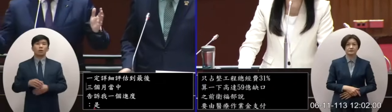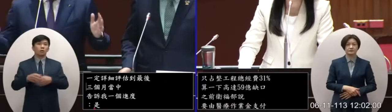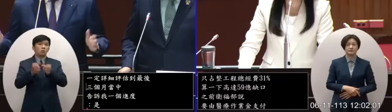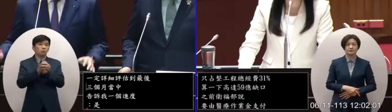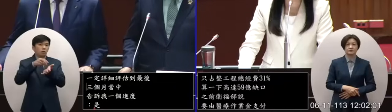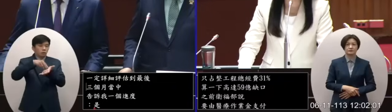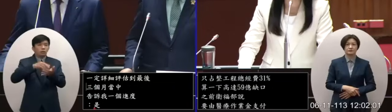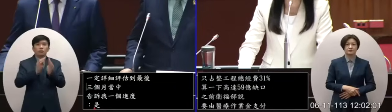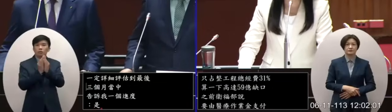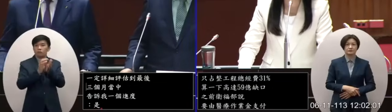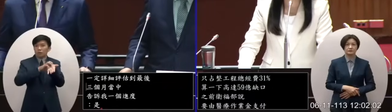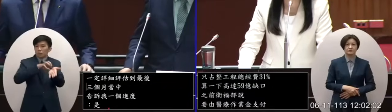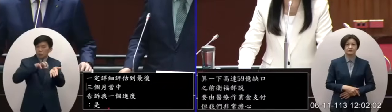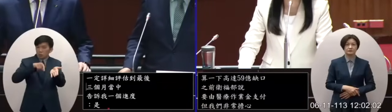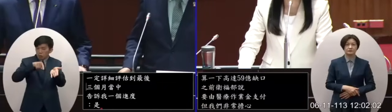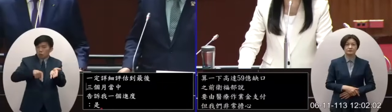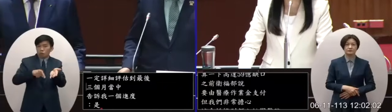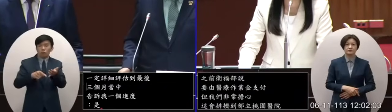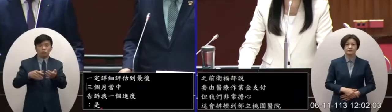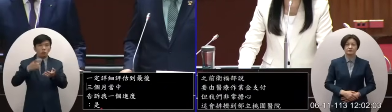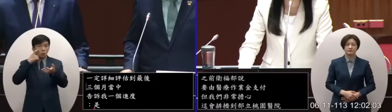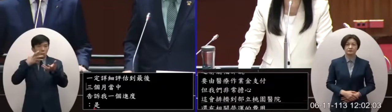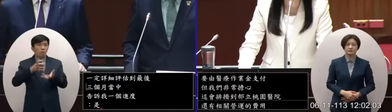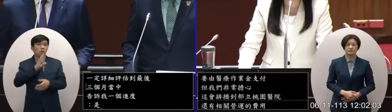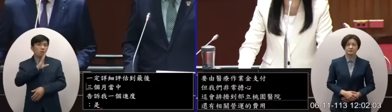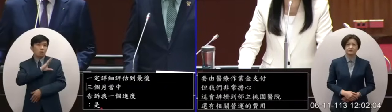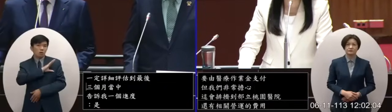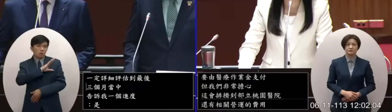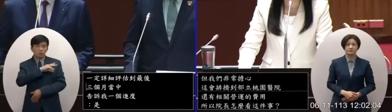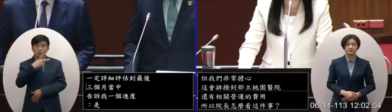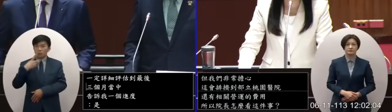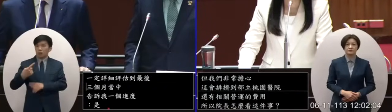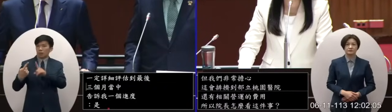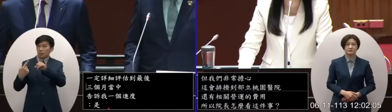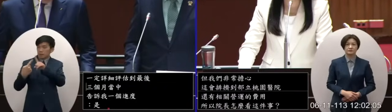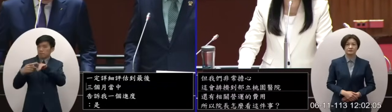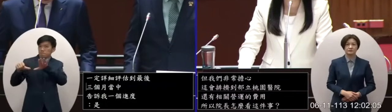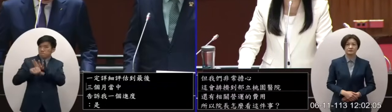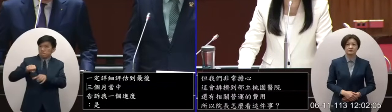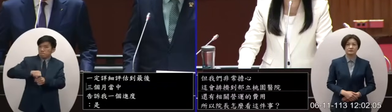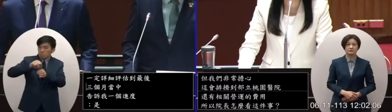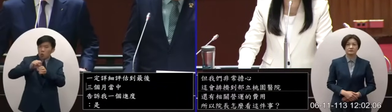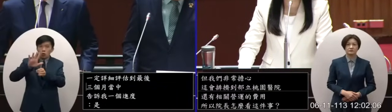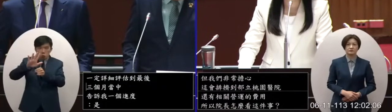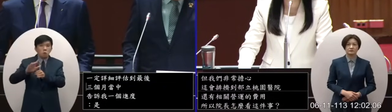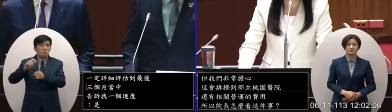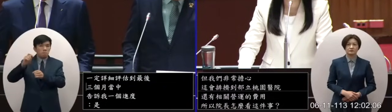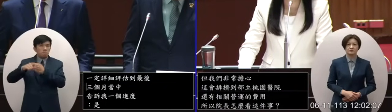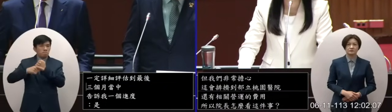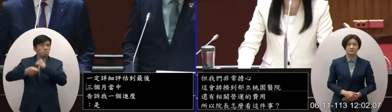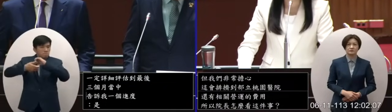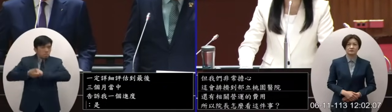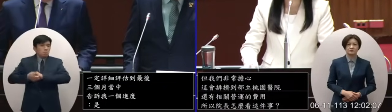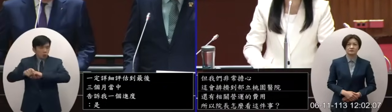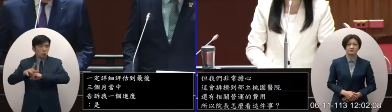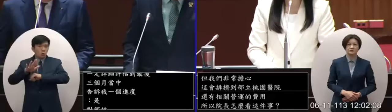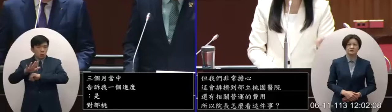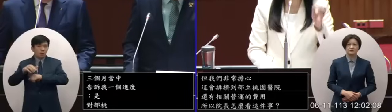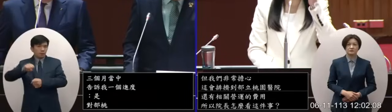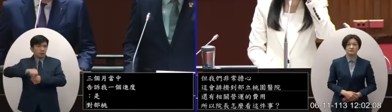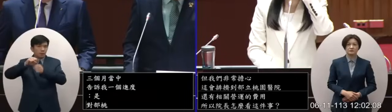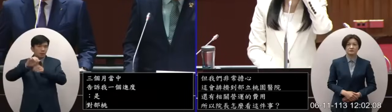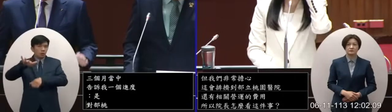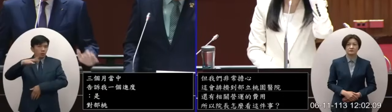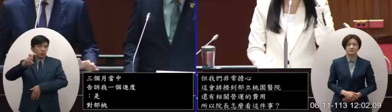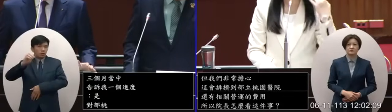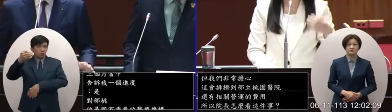是国家很重要的医疗机构，那么对人力的补充我们已经核定了529名的增额，好，在这个人